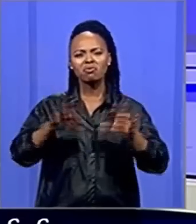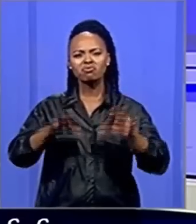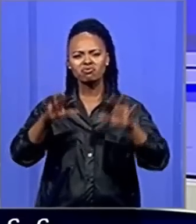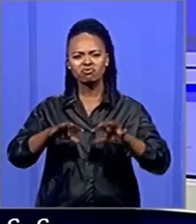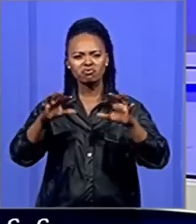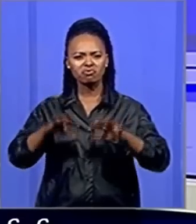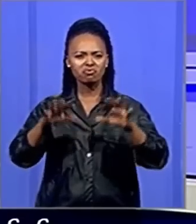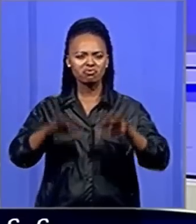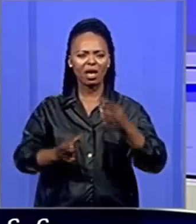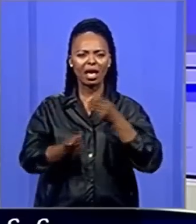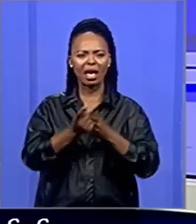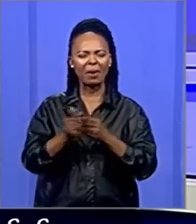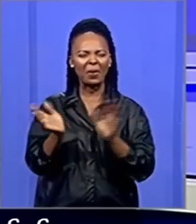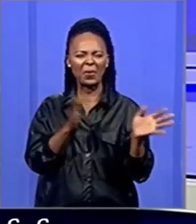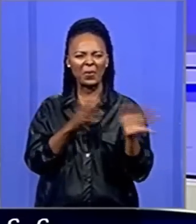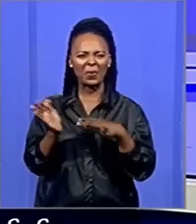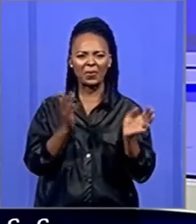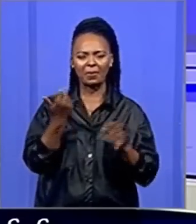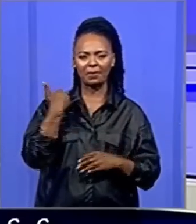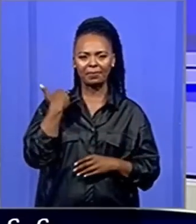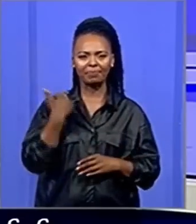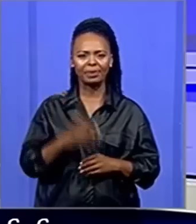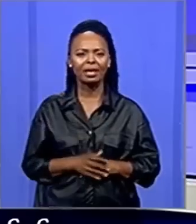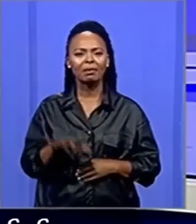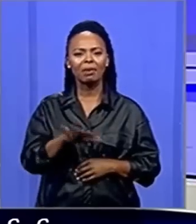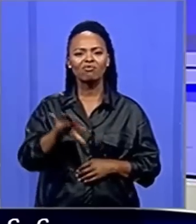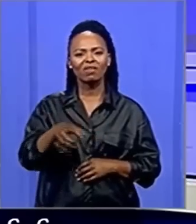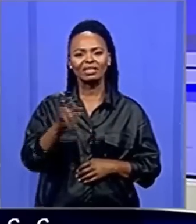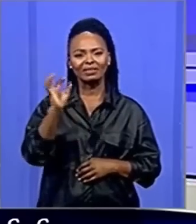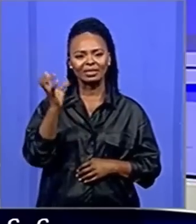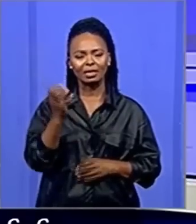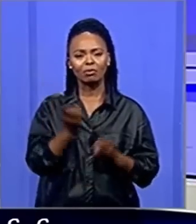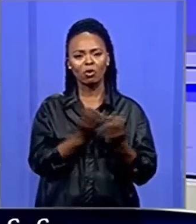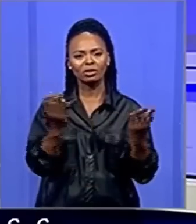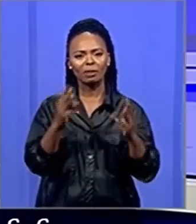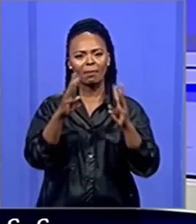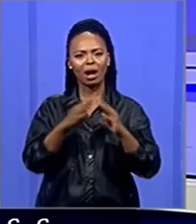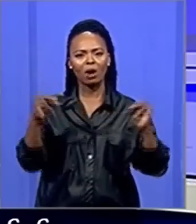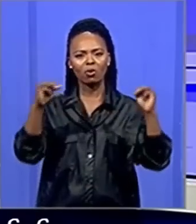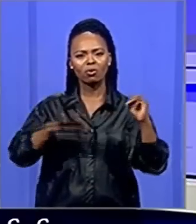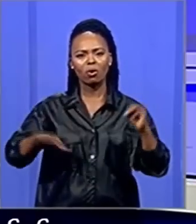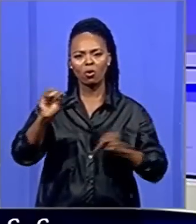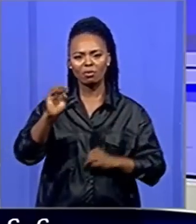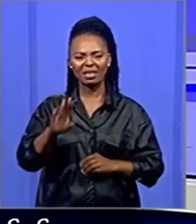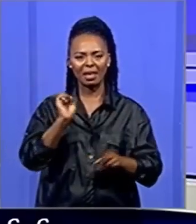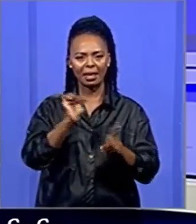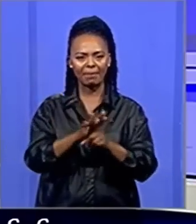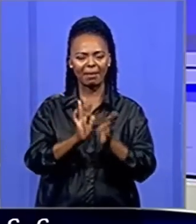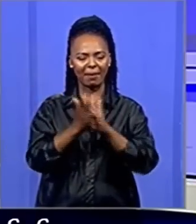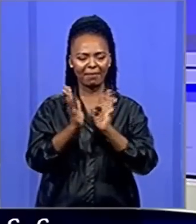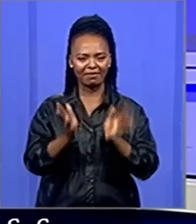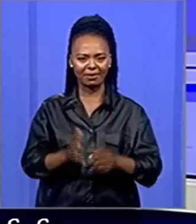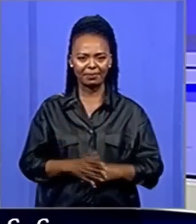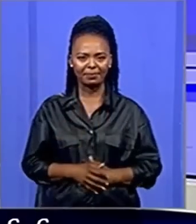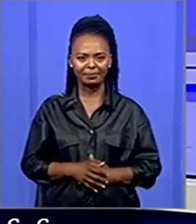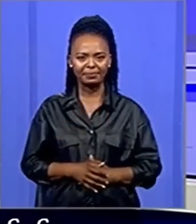ba dibaka provinseng ya Free State maobane. Dikarolo tse ding tsa lekeishene la Mangaung Bloemfontein di amehile.